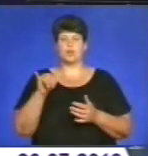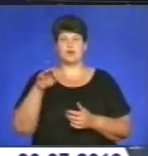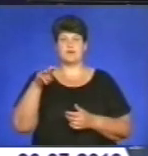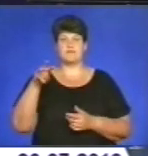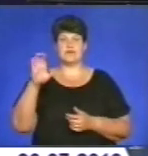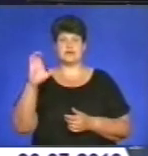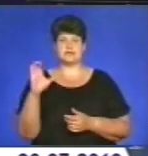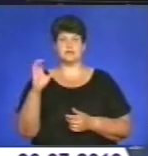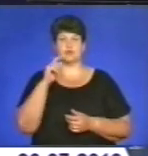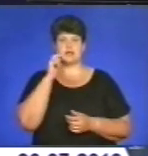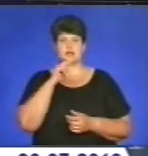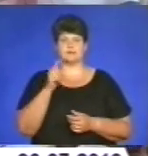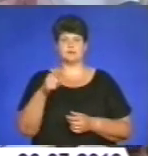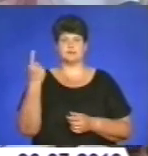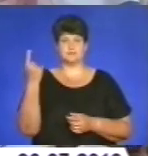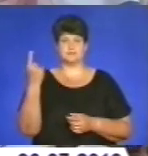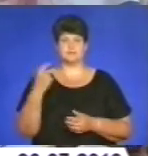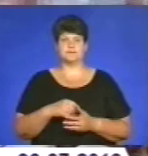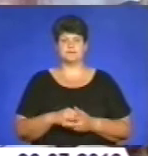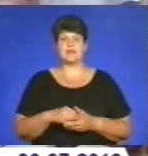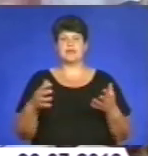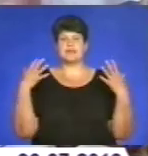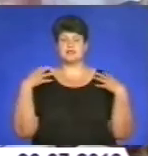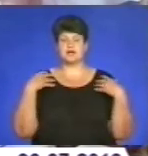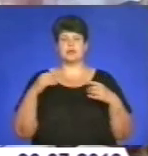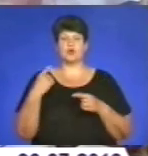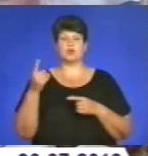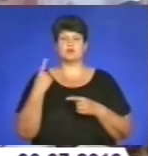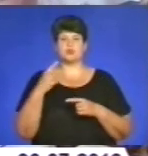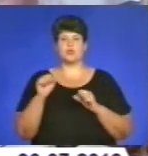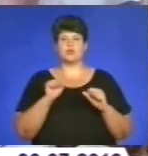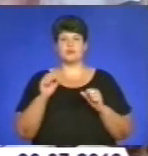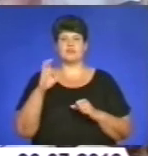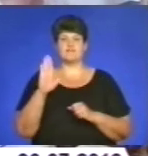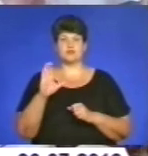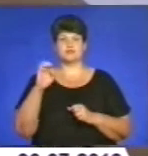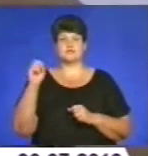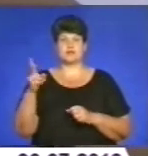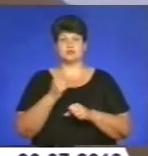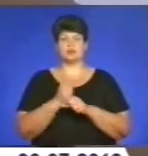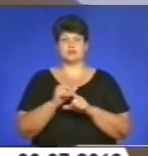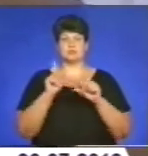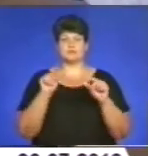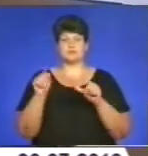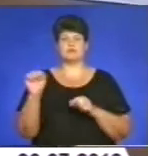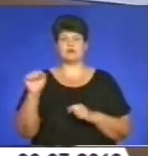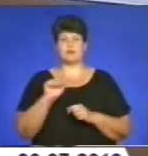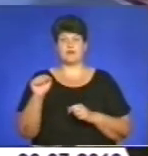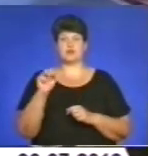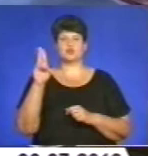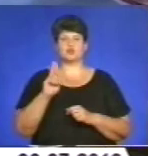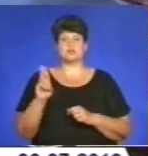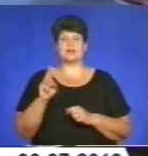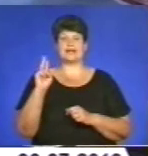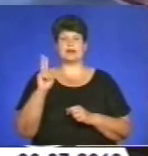МВС України в області. Начальник обласного управління міліції Віктор Сак з робочими візитами побував на Теребовлянщині, Шумщині